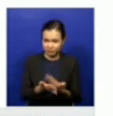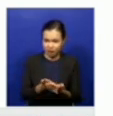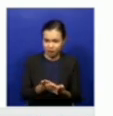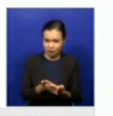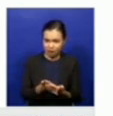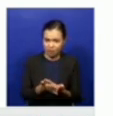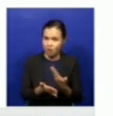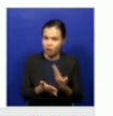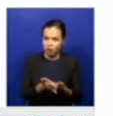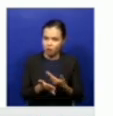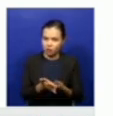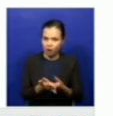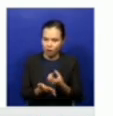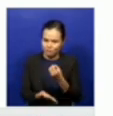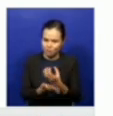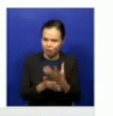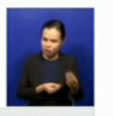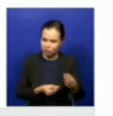ป๊กเลยครับ